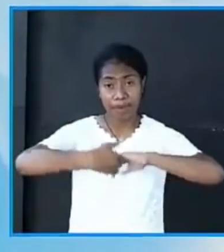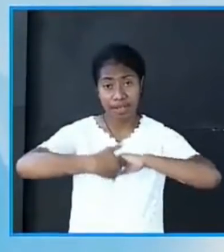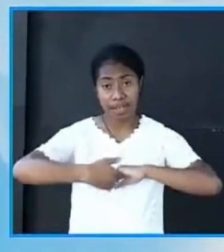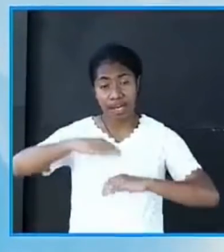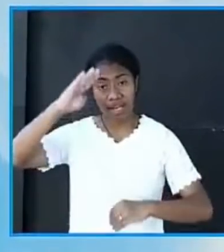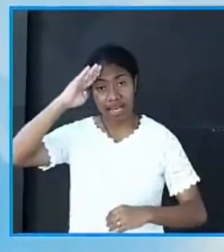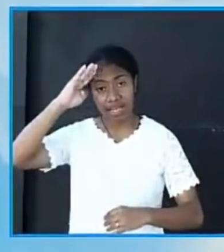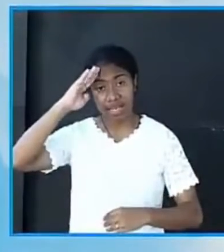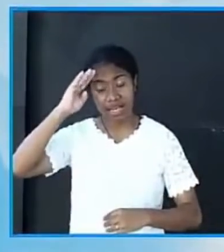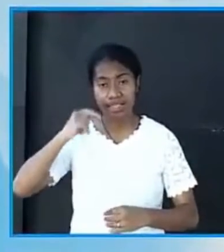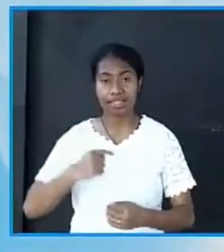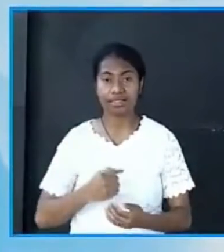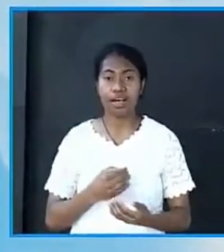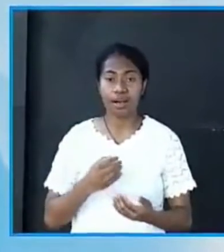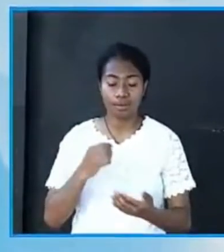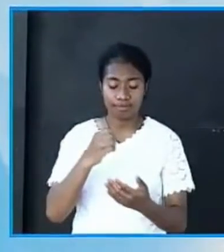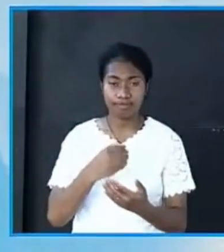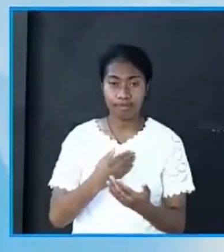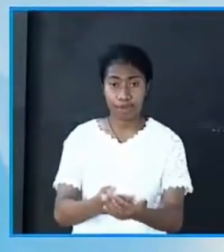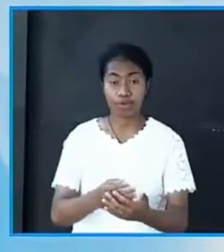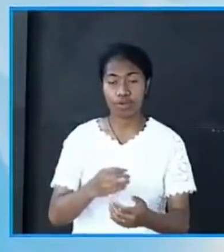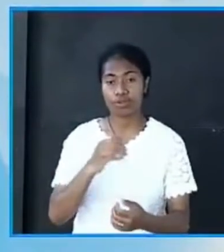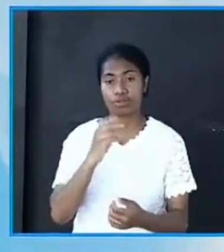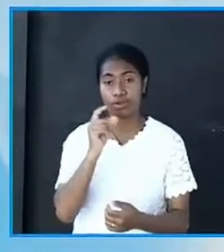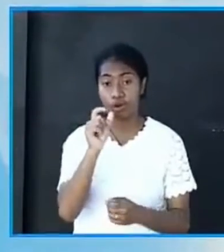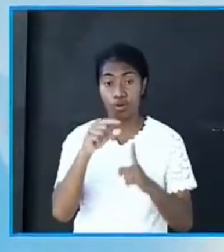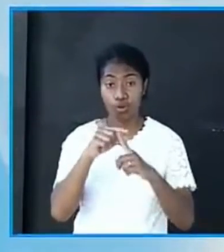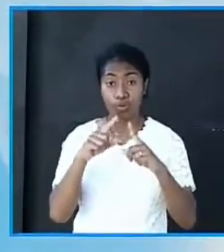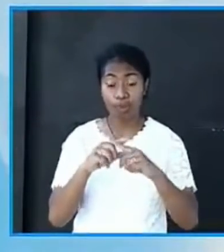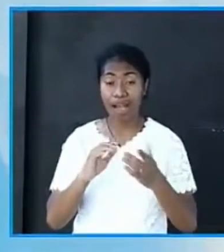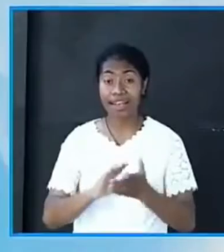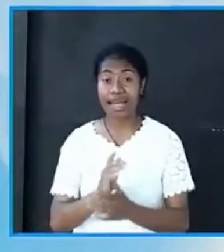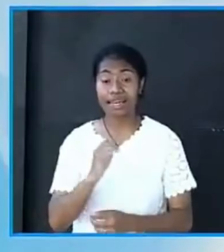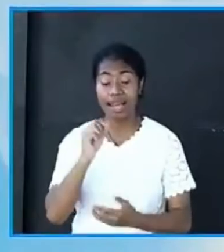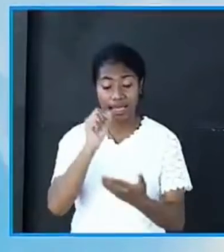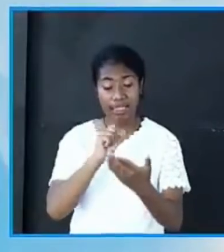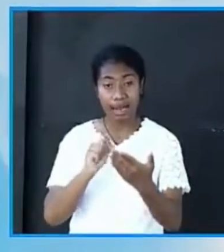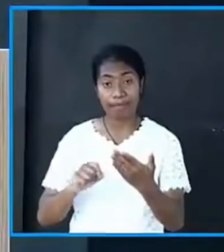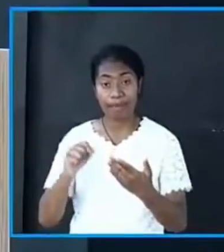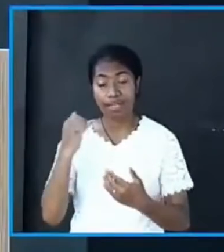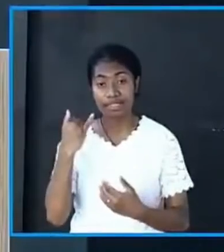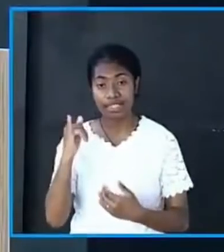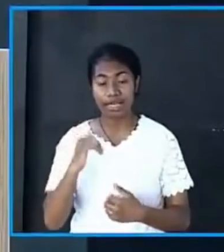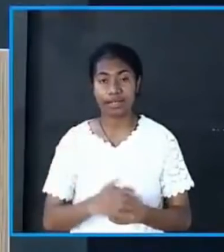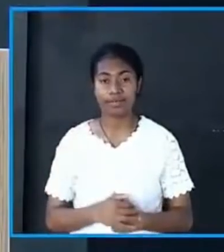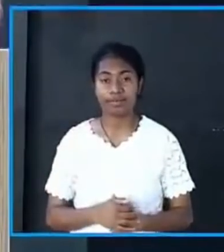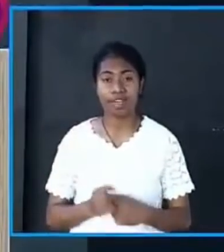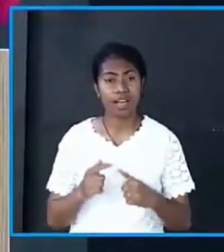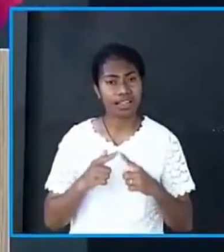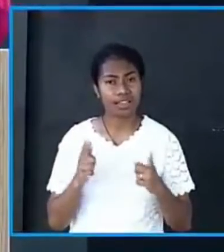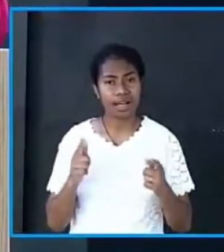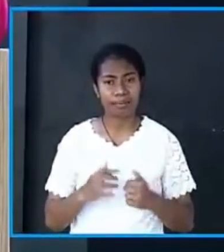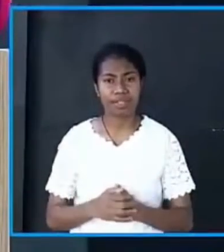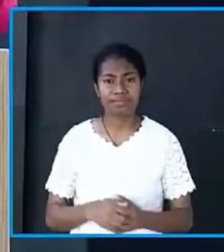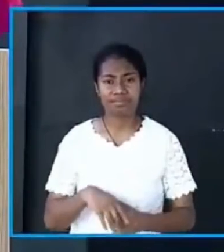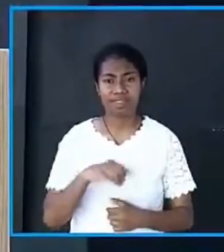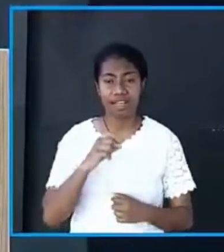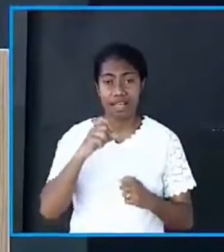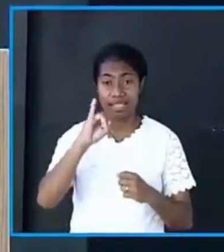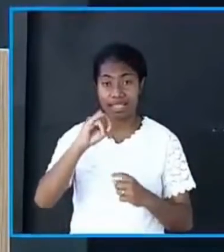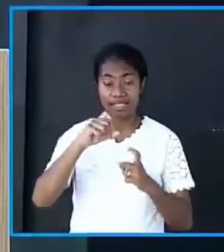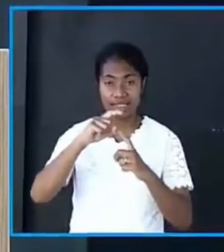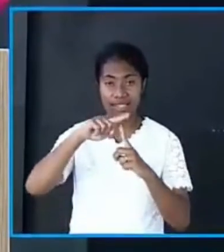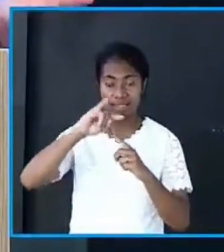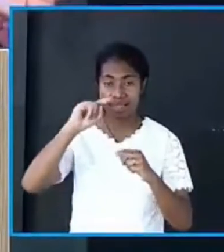menurut rupa dan gambarnya sekalipun ini tidak dihubungkan dengan Allah Tetapi istilah ini